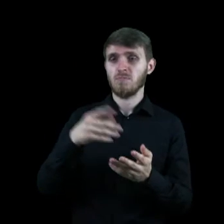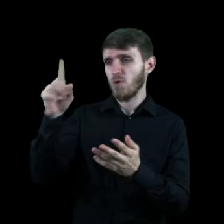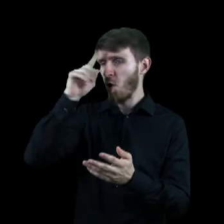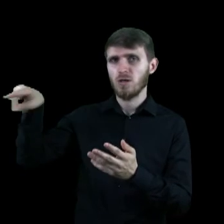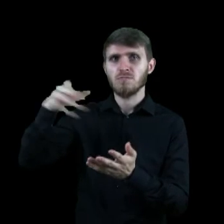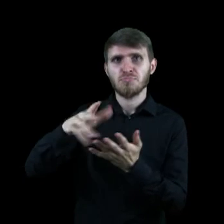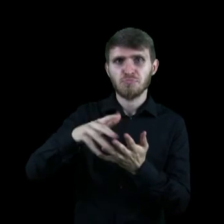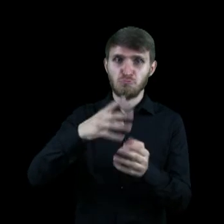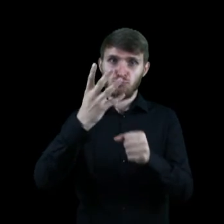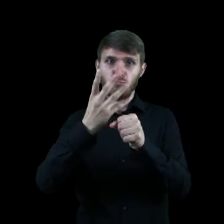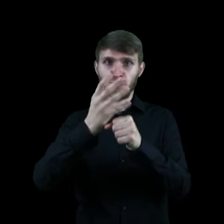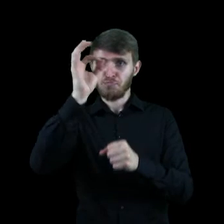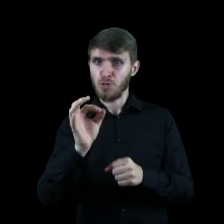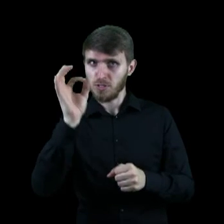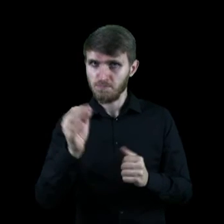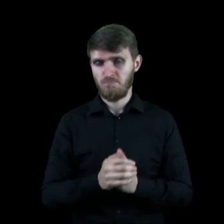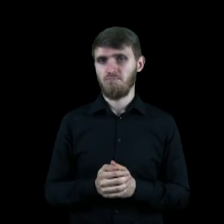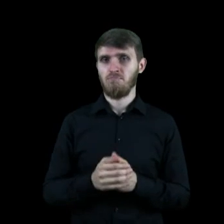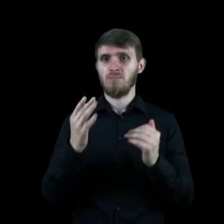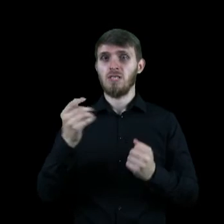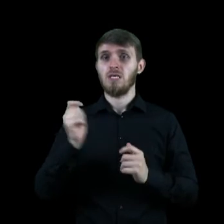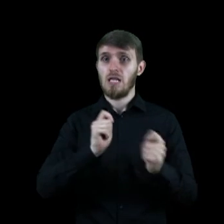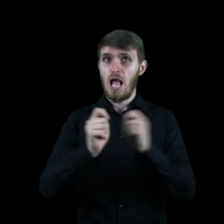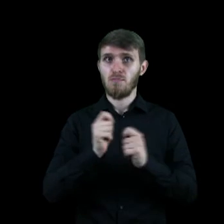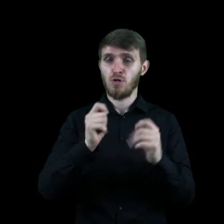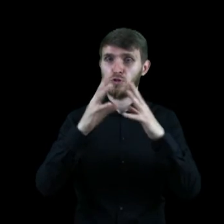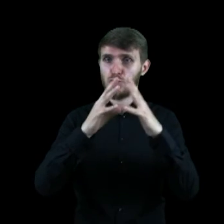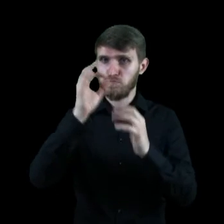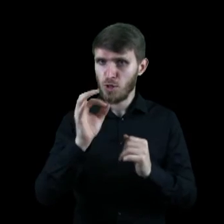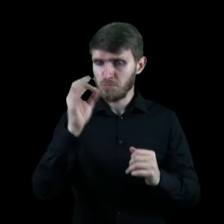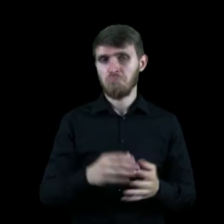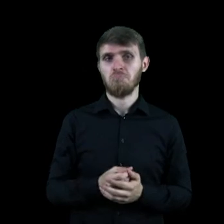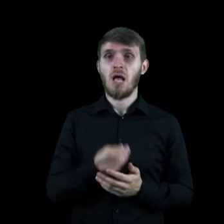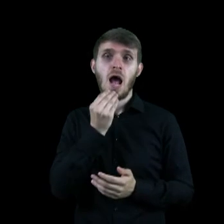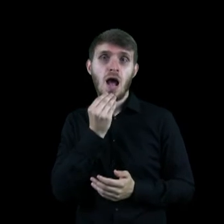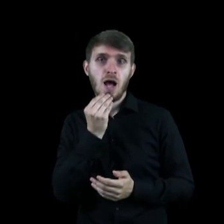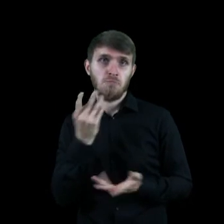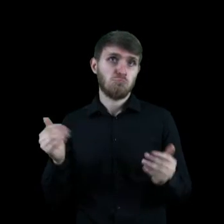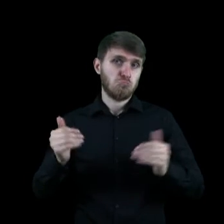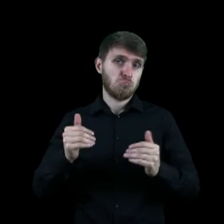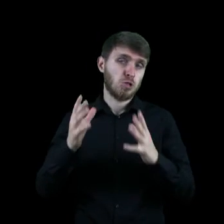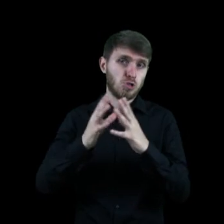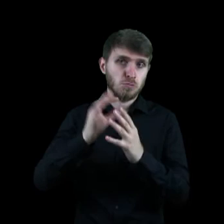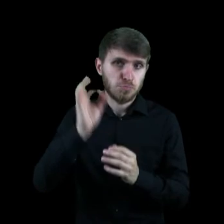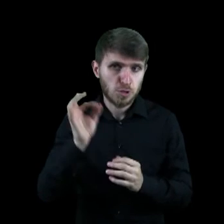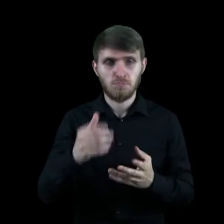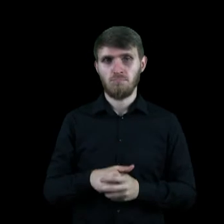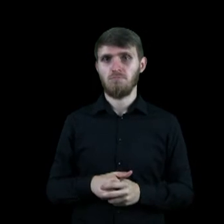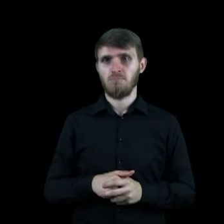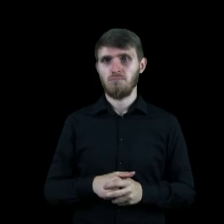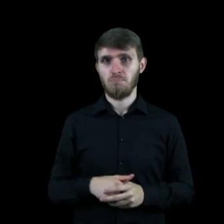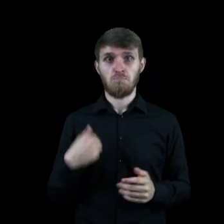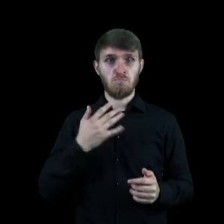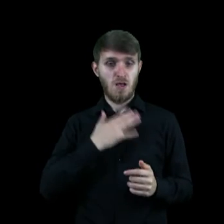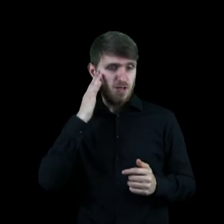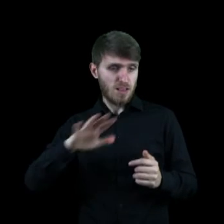pieniądze. Stwierdziłbym, średnio 40% idzie na mieszkanie. Z 10% na transport, może z